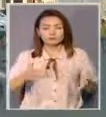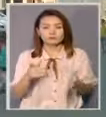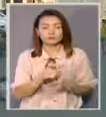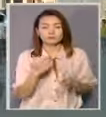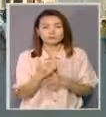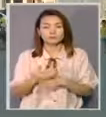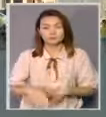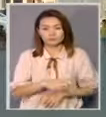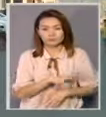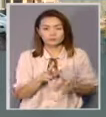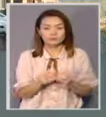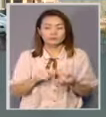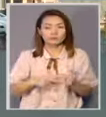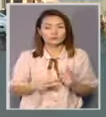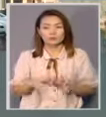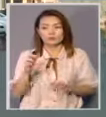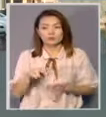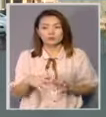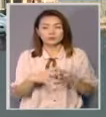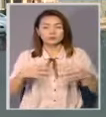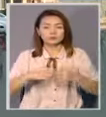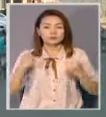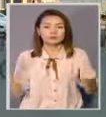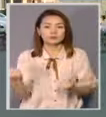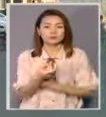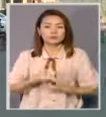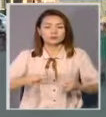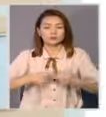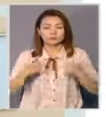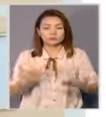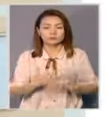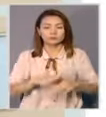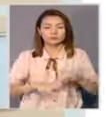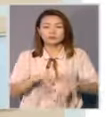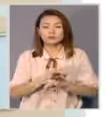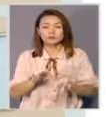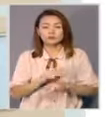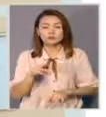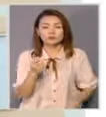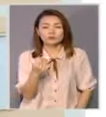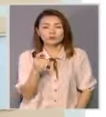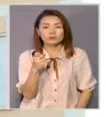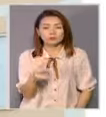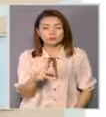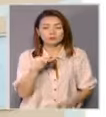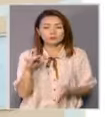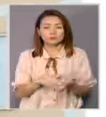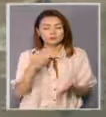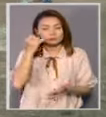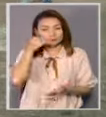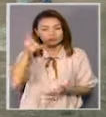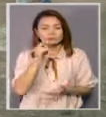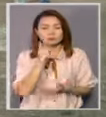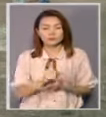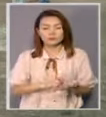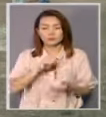тұрғынға көмек тағайындалған. Осы бағытта облыста отбасын қолдау мекемесі де ашылған. Мамандардың сөзінше Тойған Есекенова осы орталыққа хабарласып,